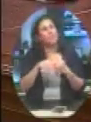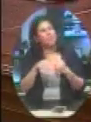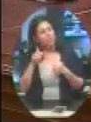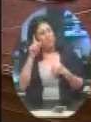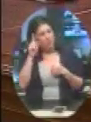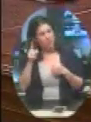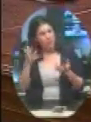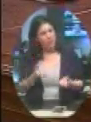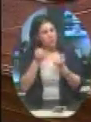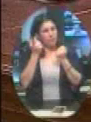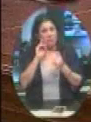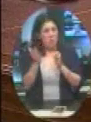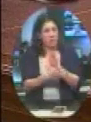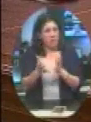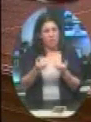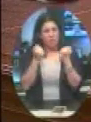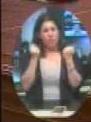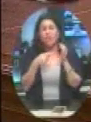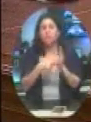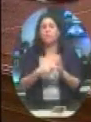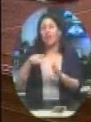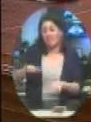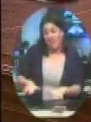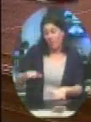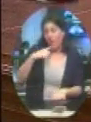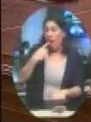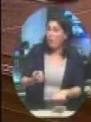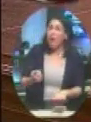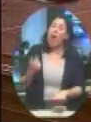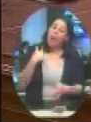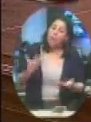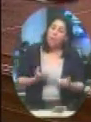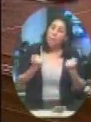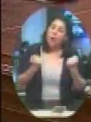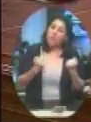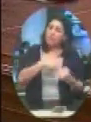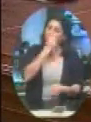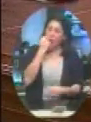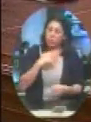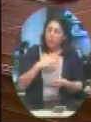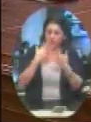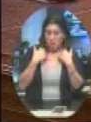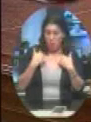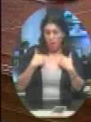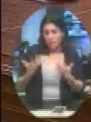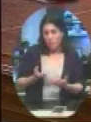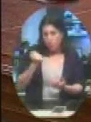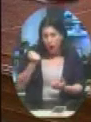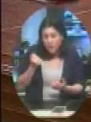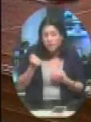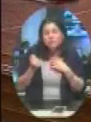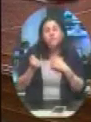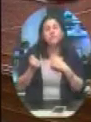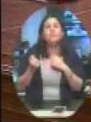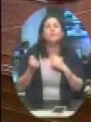דווקא תיקי אימוץ, אבל לדוגמה, אני אגיד מה, לדוגמה ילד שבא ואומר, אני מאומץ, ההורים שלי סיפרו לי שאני מאומץ,